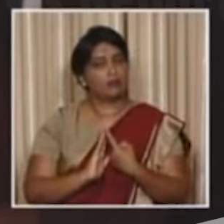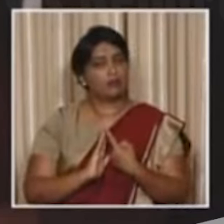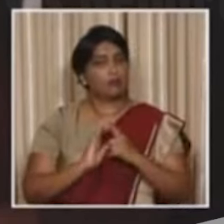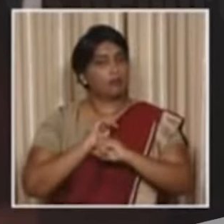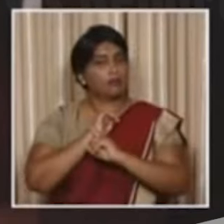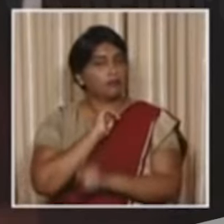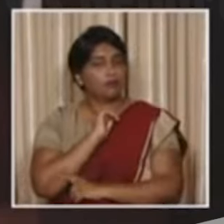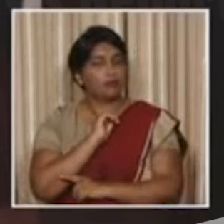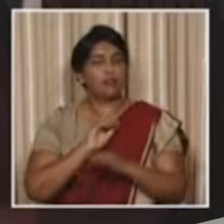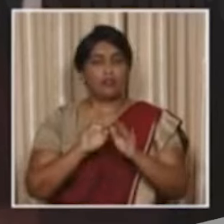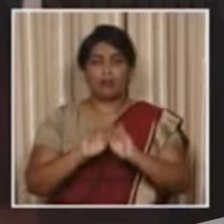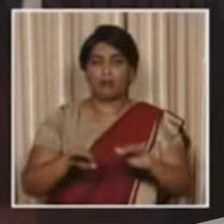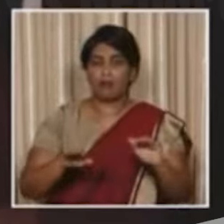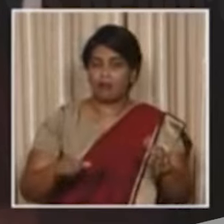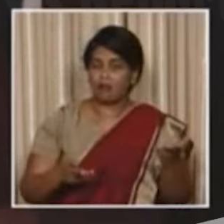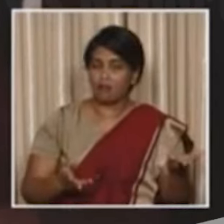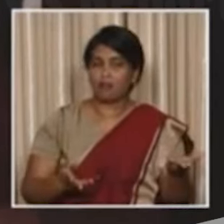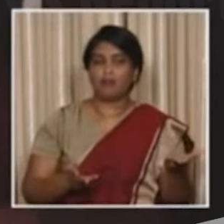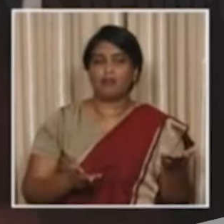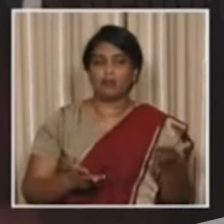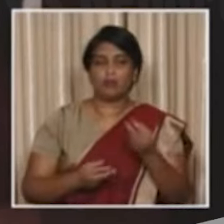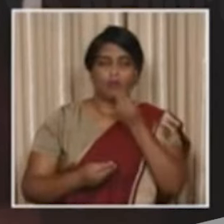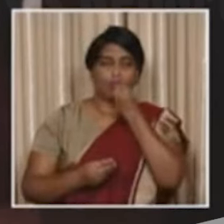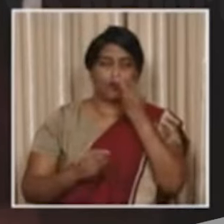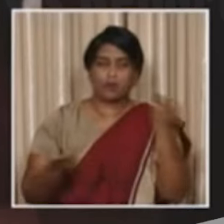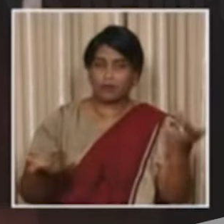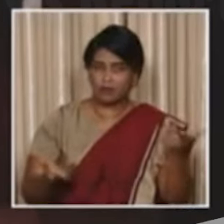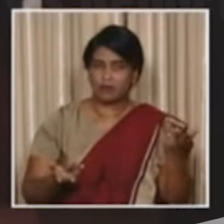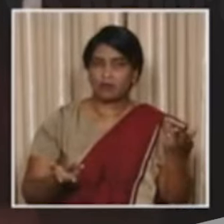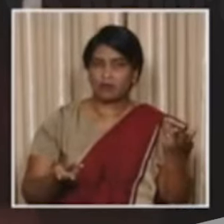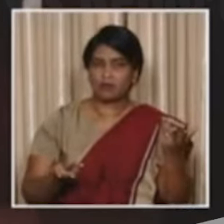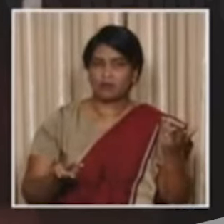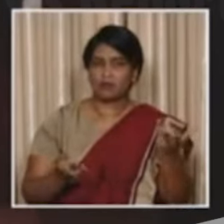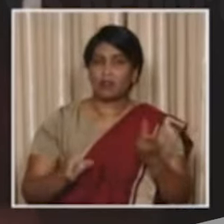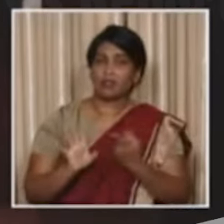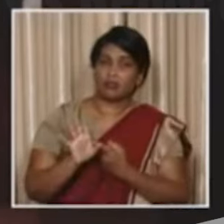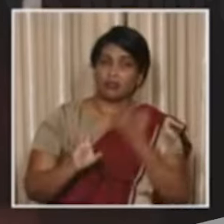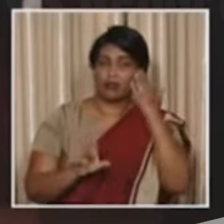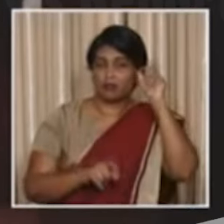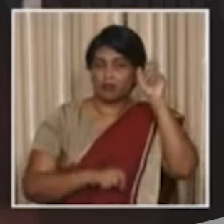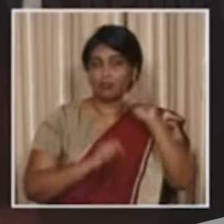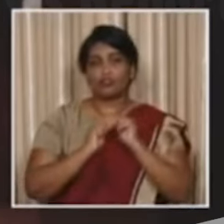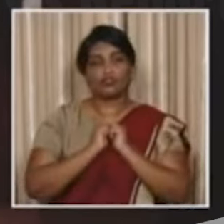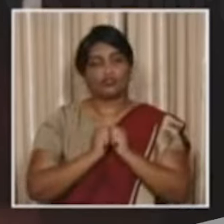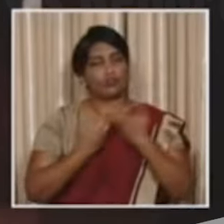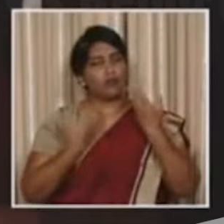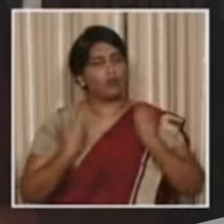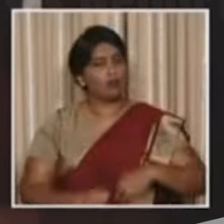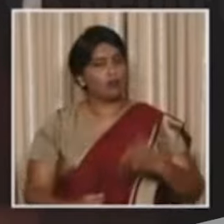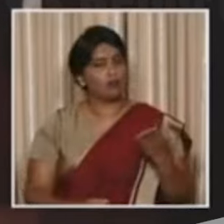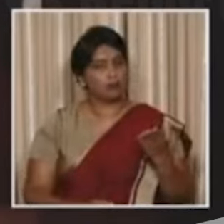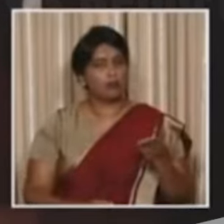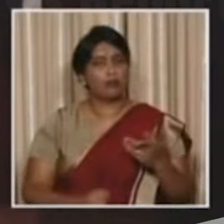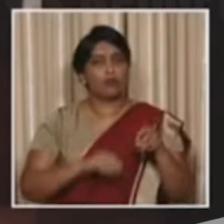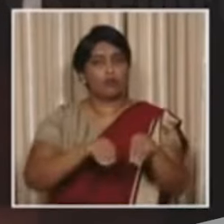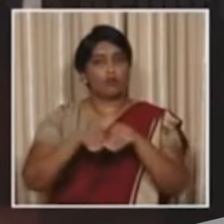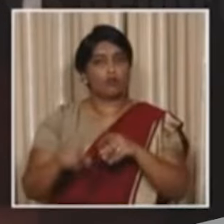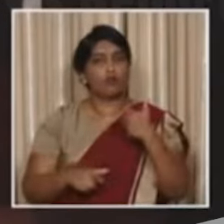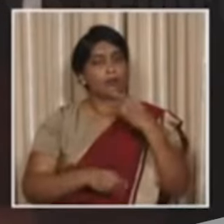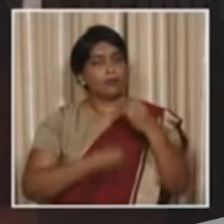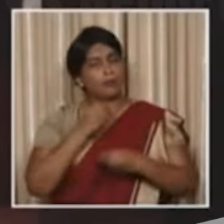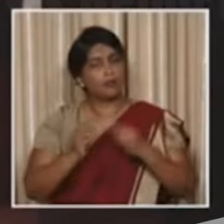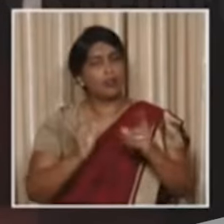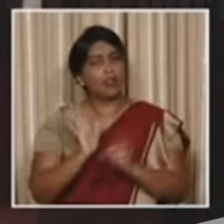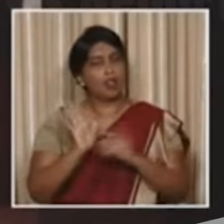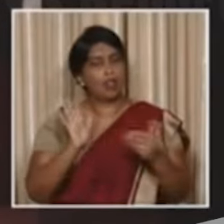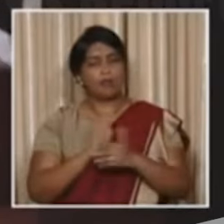ගර්භණී මවුරුන්, කුඩා දූ දරුවන් හාමතේ ඉන්න තරුණ තරුණියන්ගේ රැකියා හිමි වෙනවා. ගොවියා දීවරයා